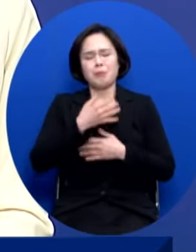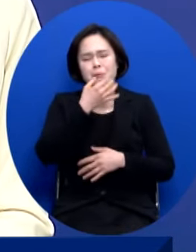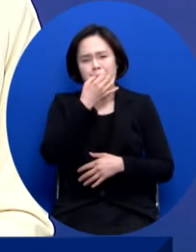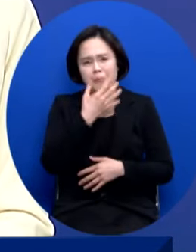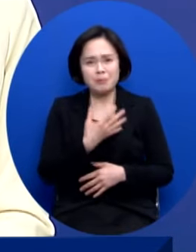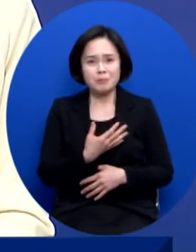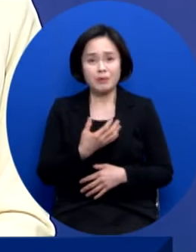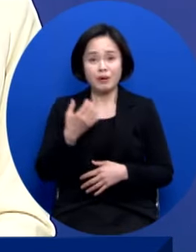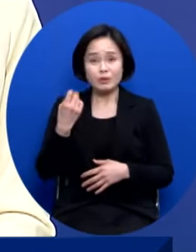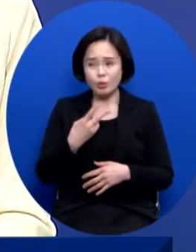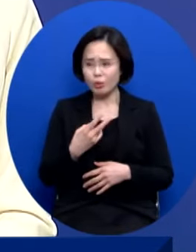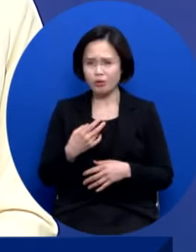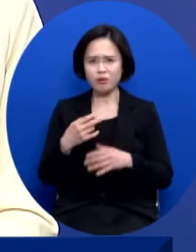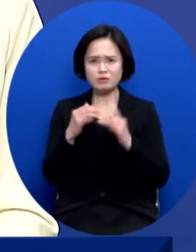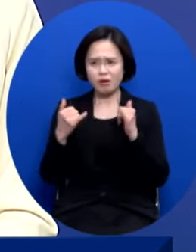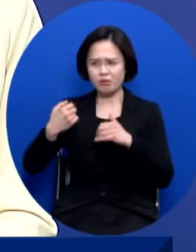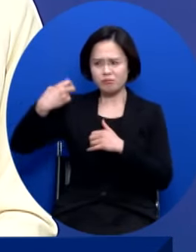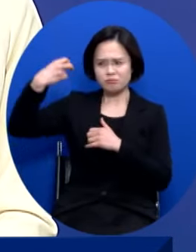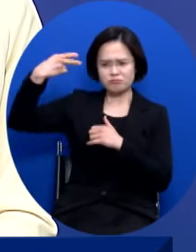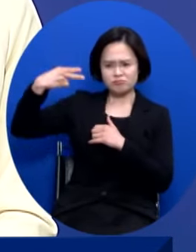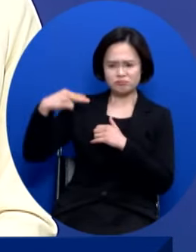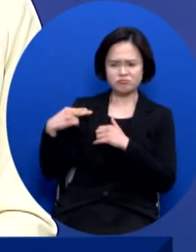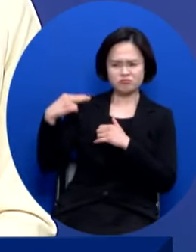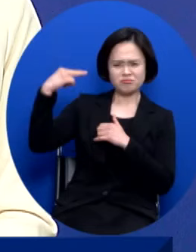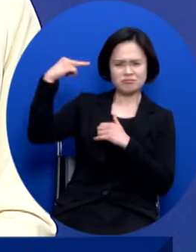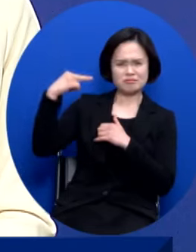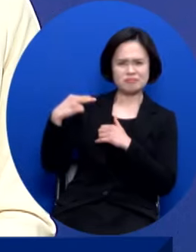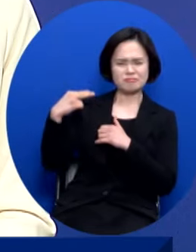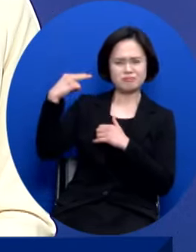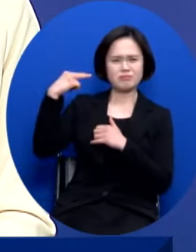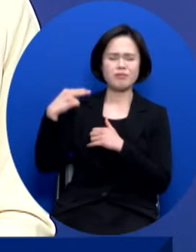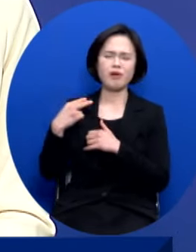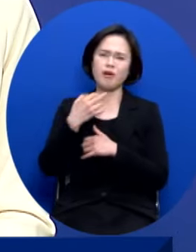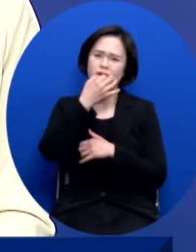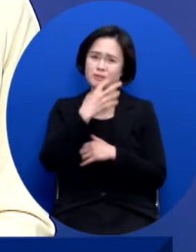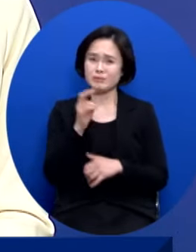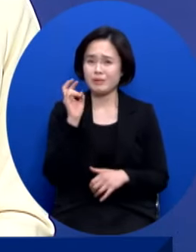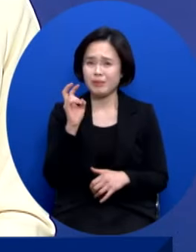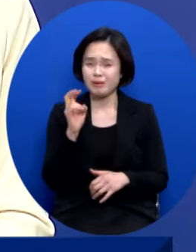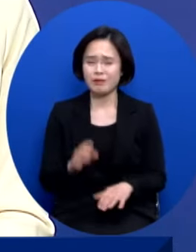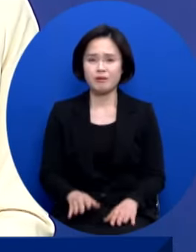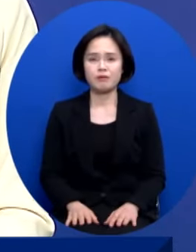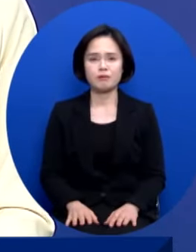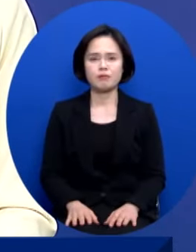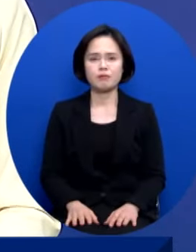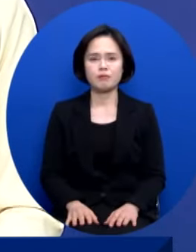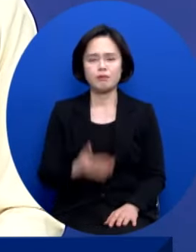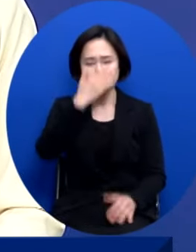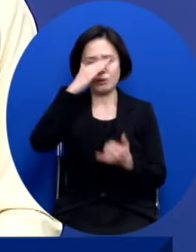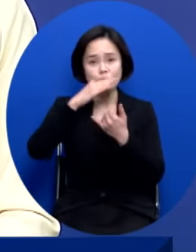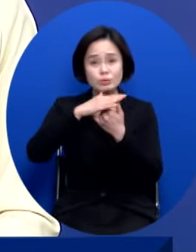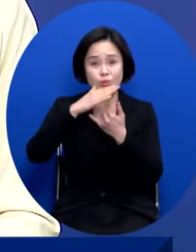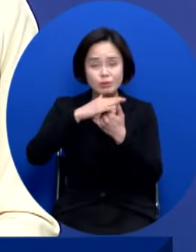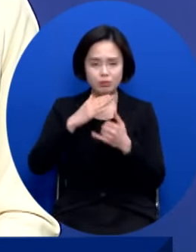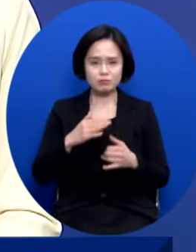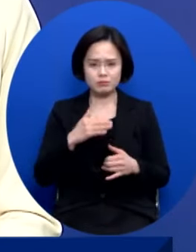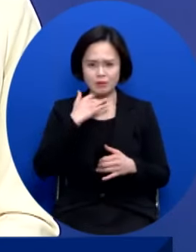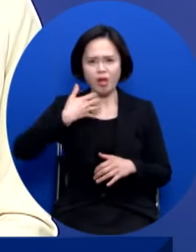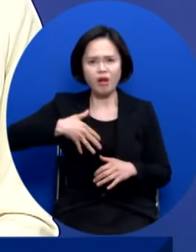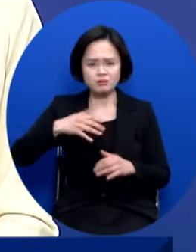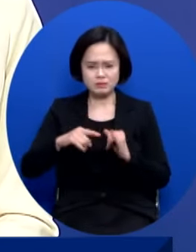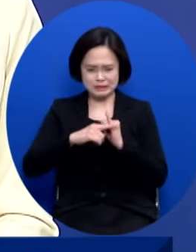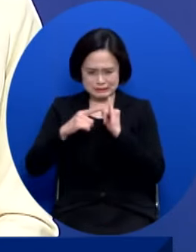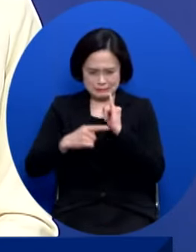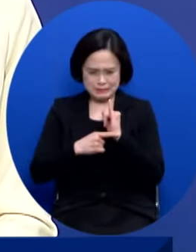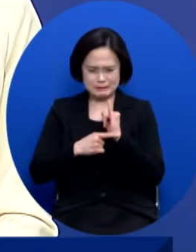사회 인식도 이겨내야 할 텐데요. 어려움 속에서도 생명을 품고 하루하루를 이겨내는 위기 임신 청소년들,